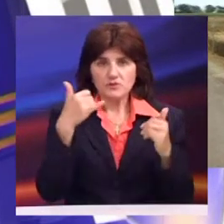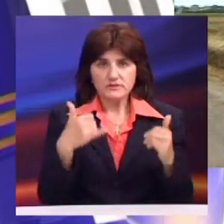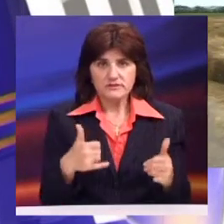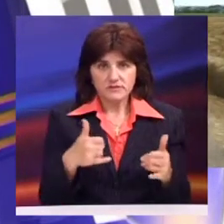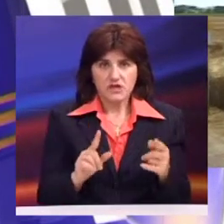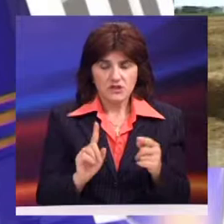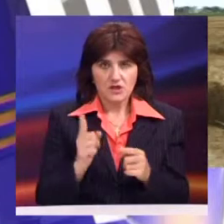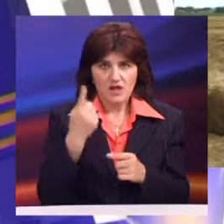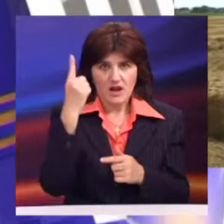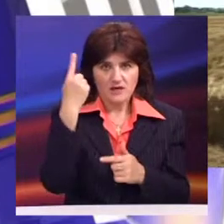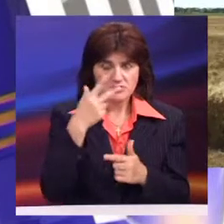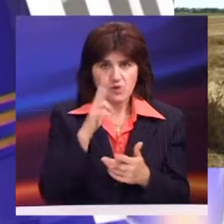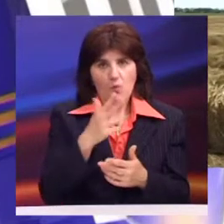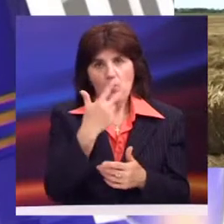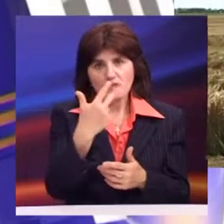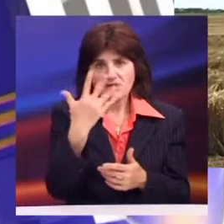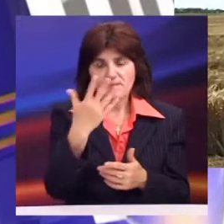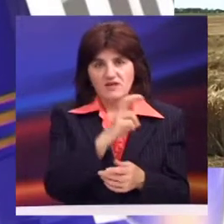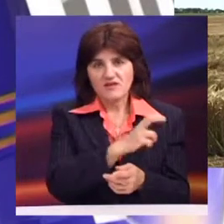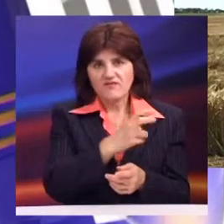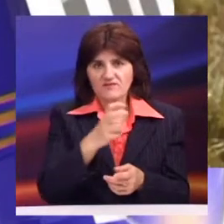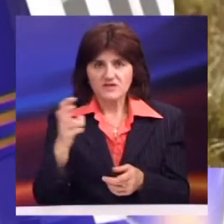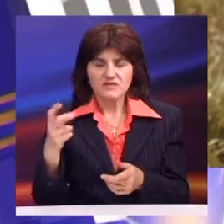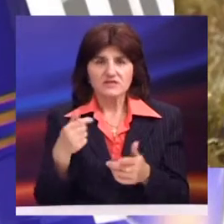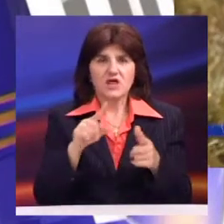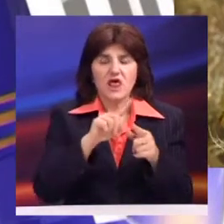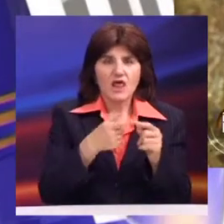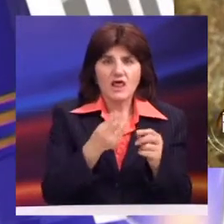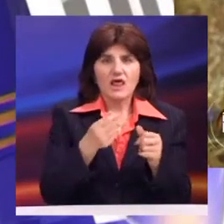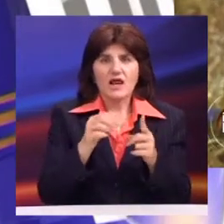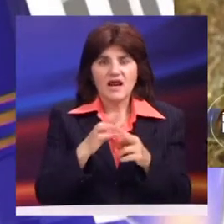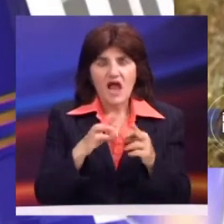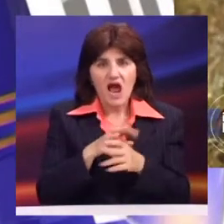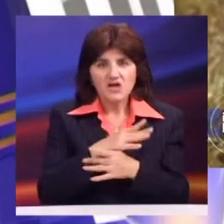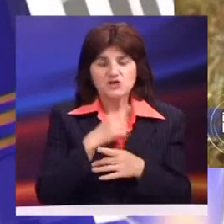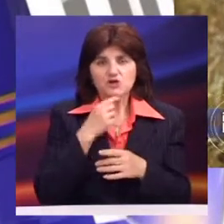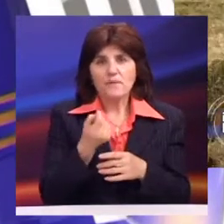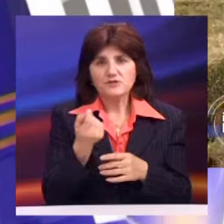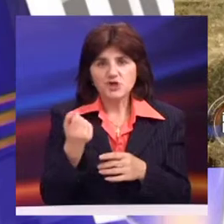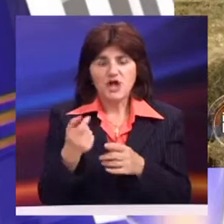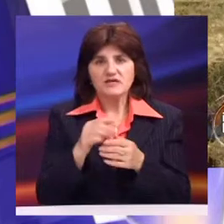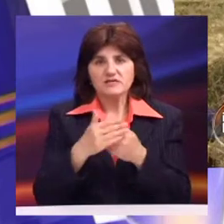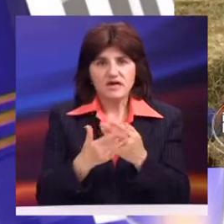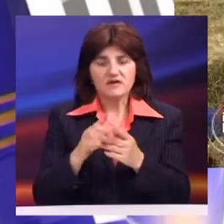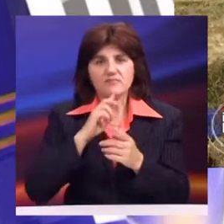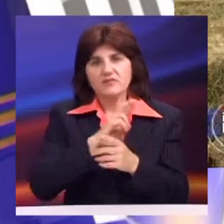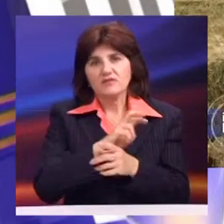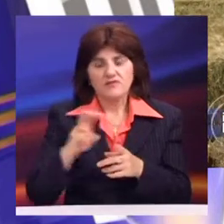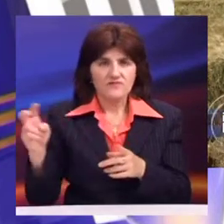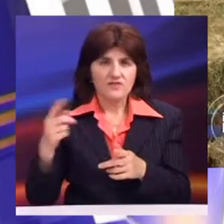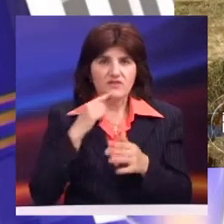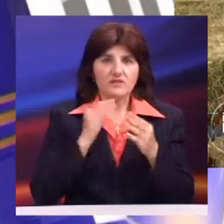Dosadašnji rezultati vegetacije oko 35 sorti strnih žita, jačmova, ozimog ovsa, raži i pšenice predstavljeni su danas